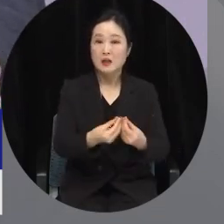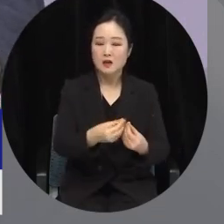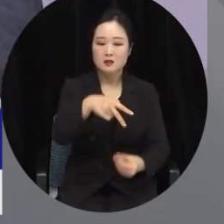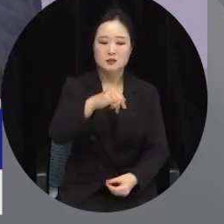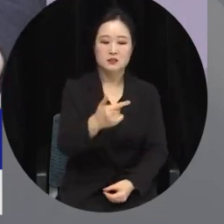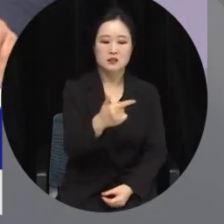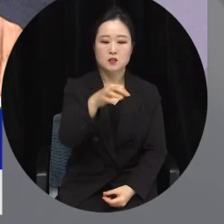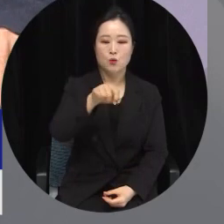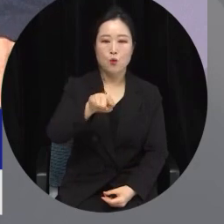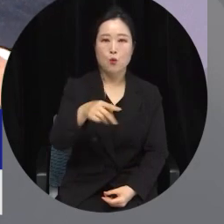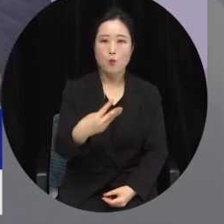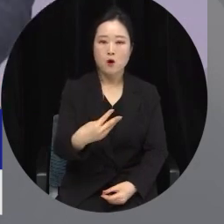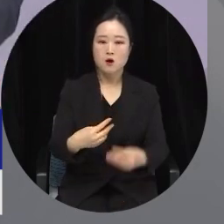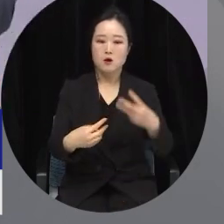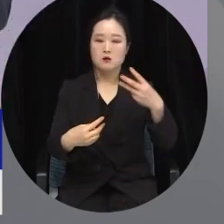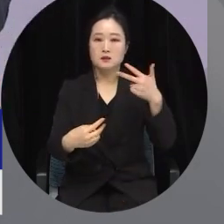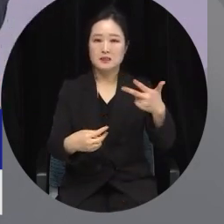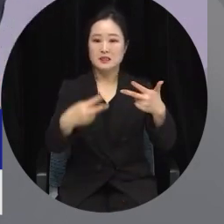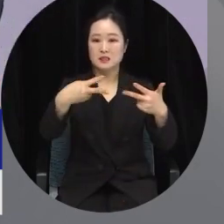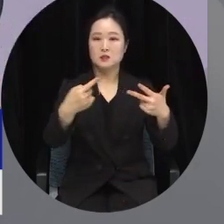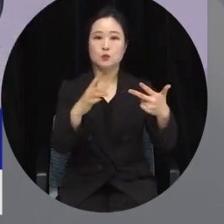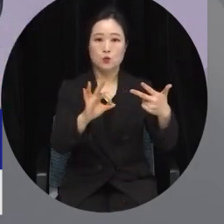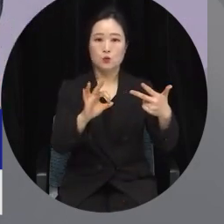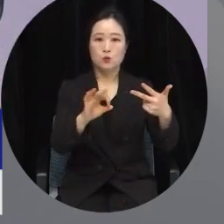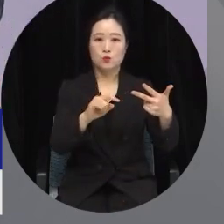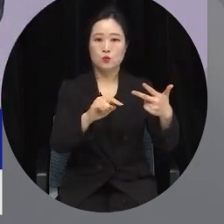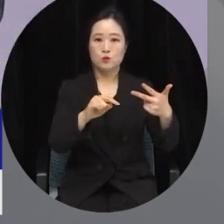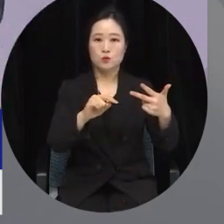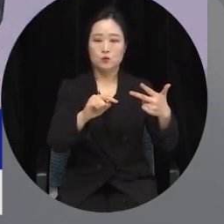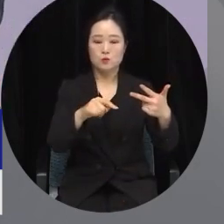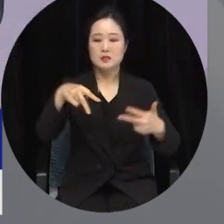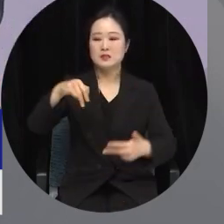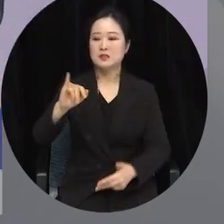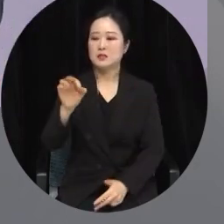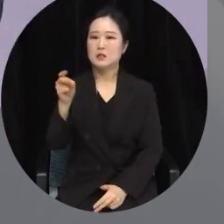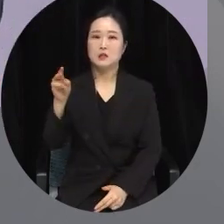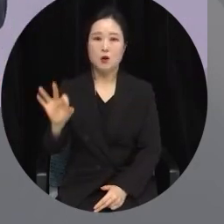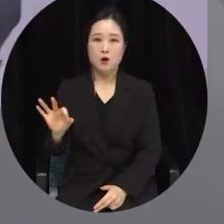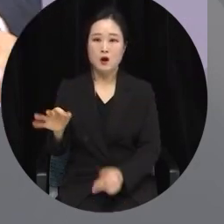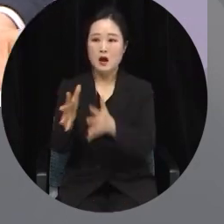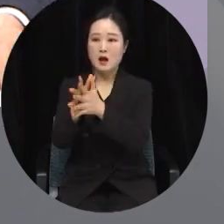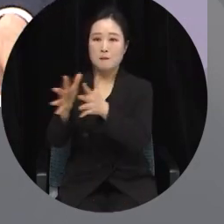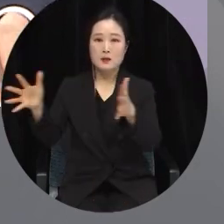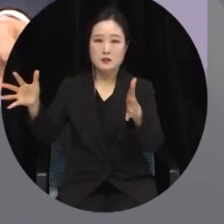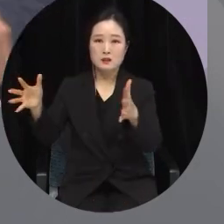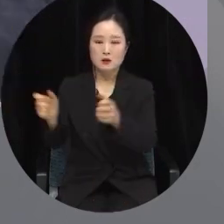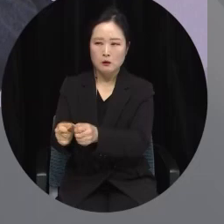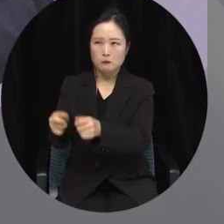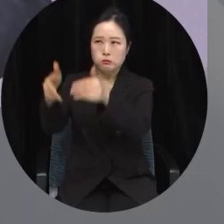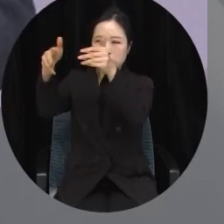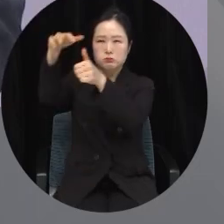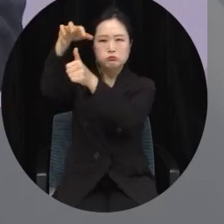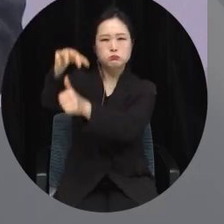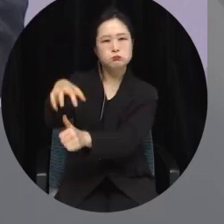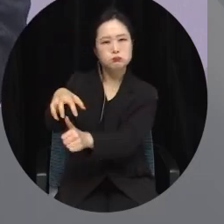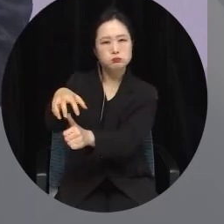7동 시형 아파트 이 고도 제한 때문에 여러 가지가 사업성이 떨어지지 않습니까?